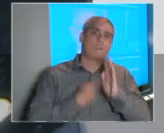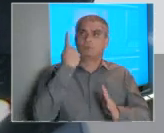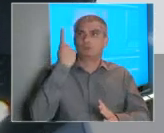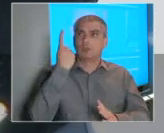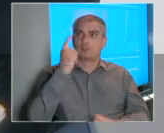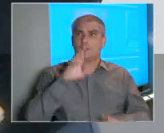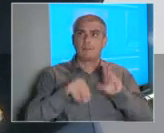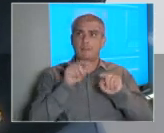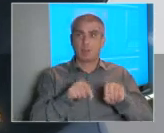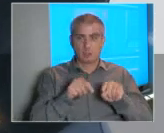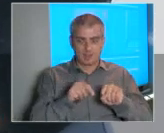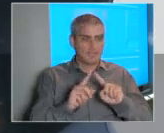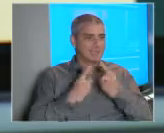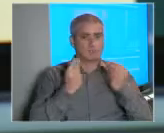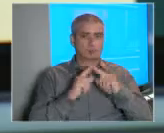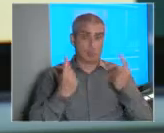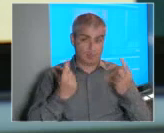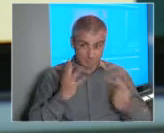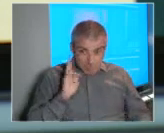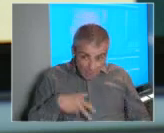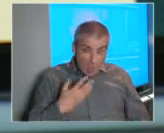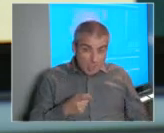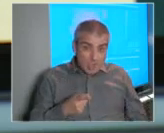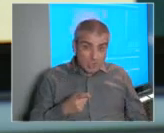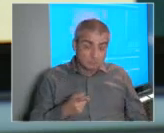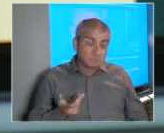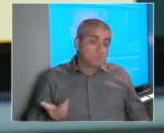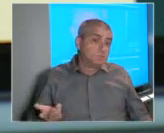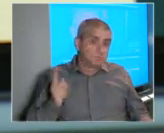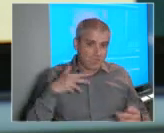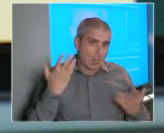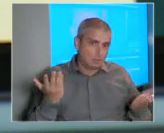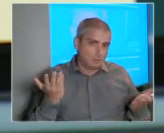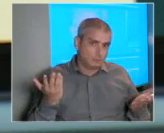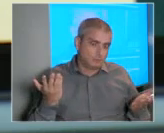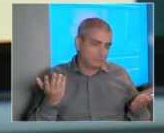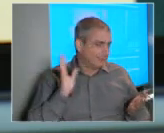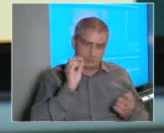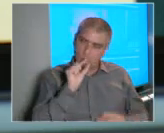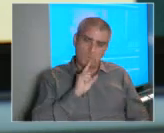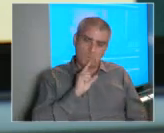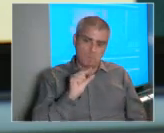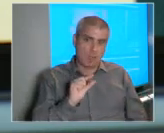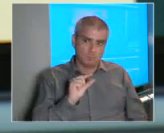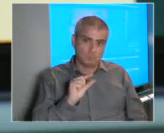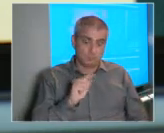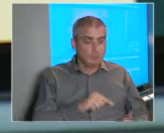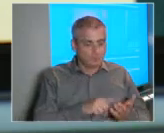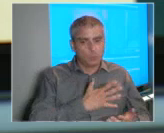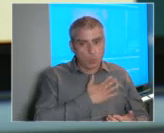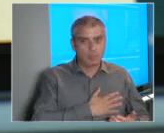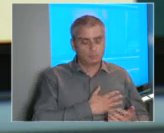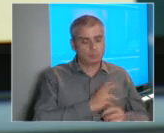כאן בבחירות האלה יקרה משהו אחר. האם יכול להיות? יכול להיות, סיכויים נמוכים מאוד, ולכן הוא